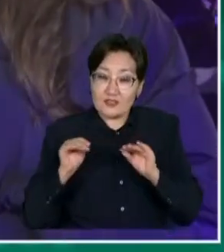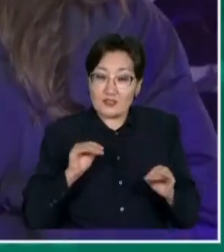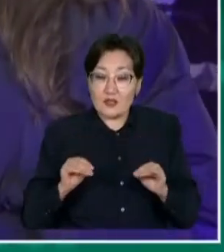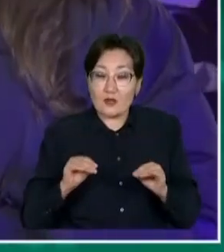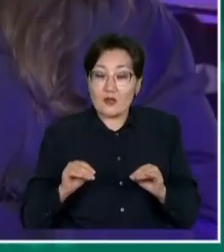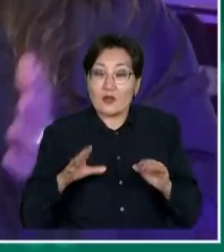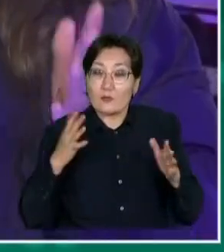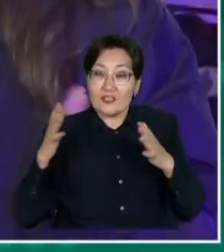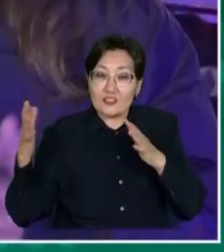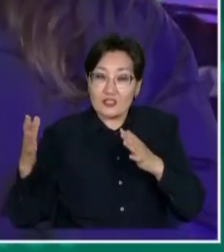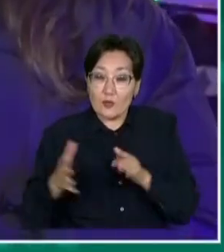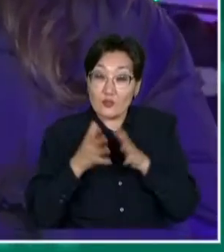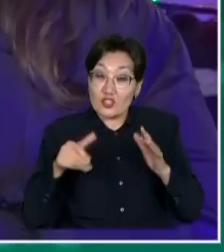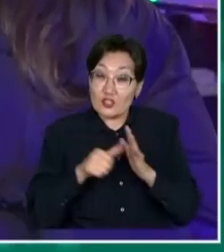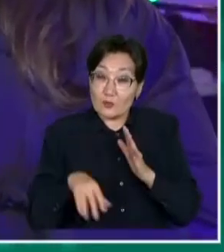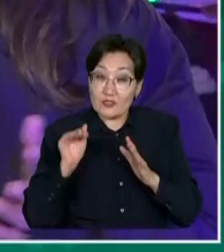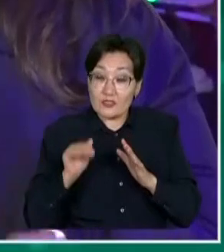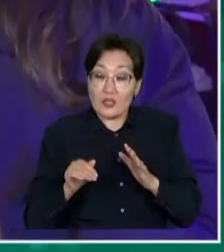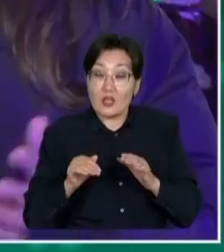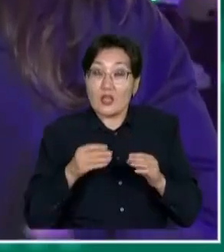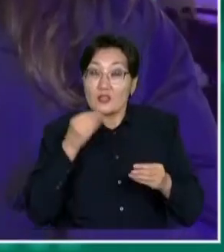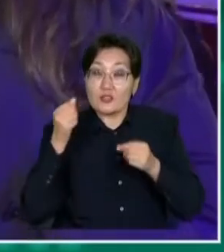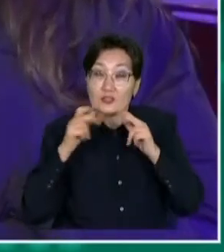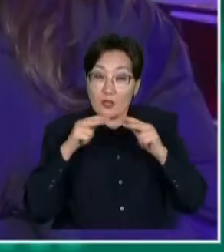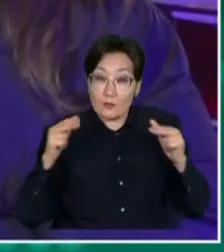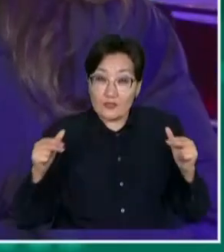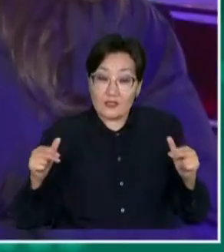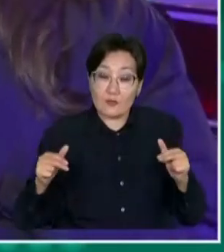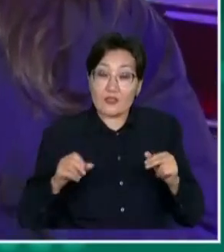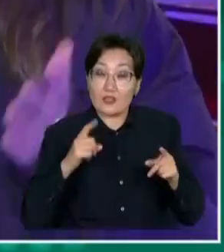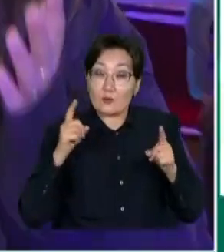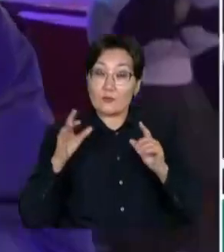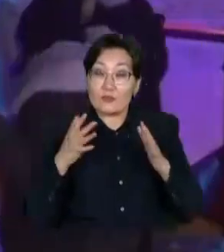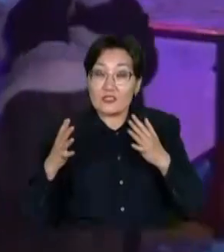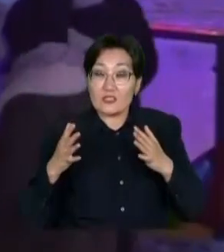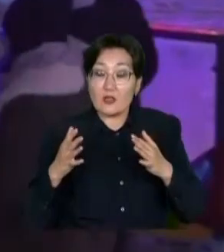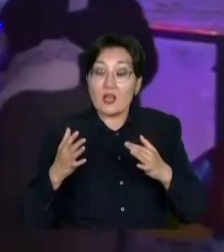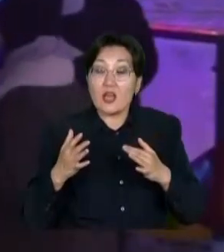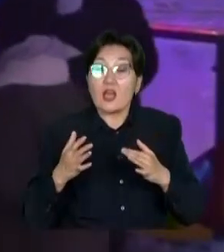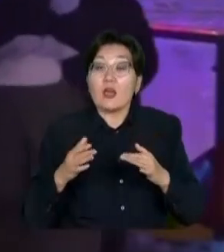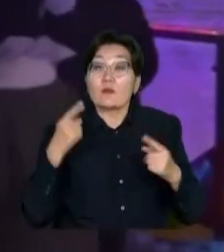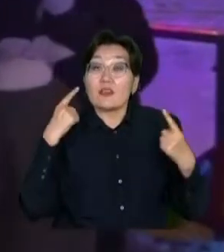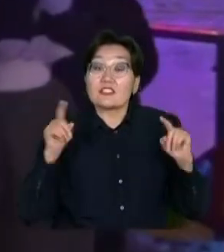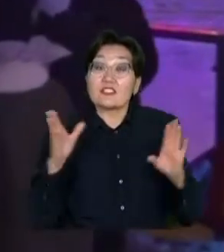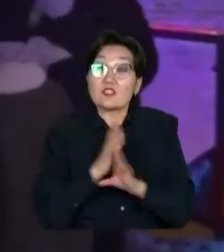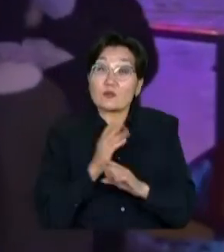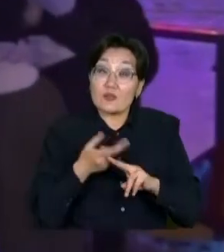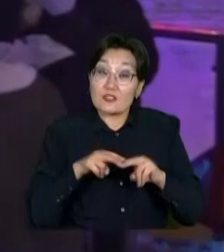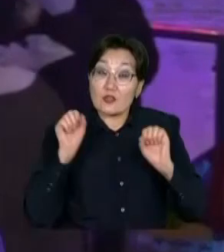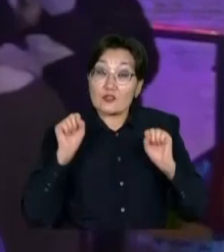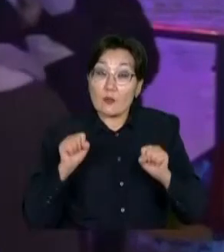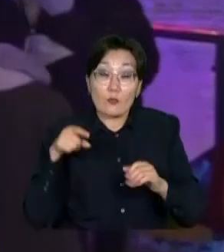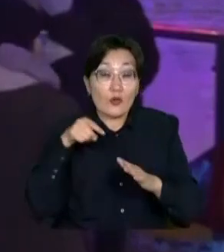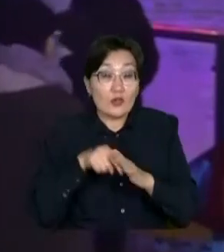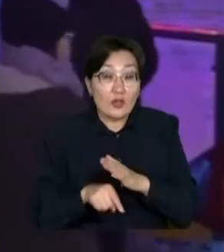километры сияющих гирлянд, более 60 искусственных елей, навеска световых иллюминаций. Поистине сказочная атмосфера, в которую может